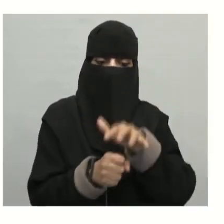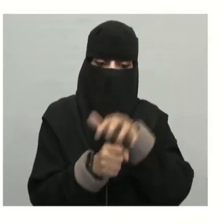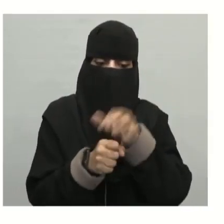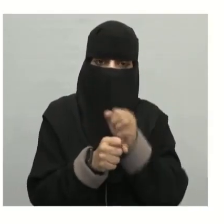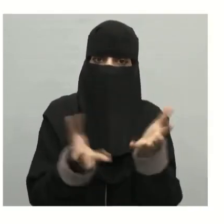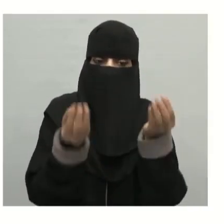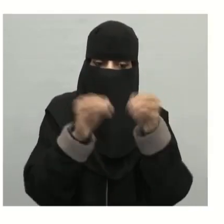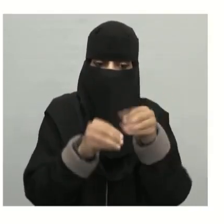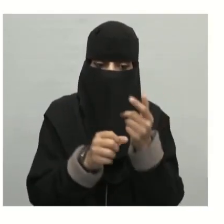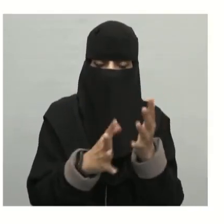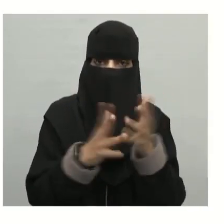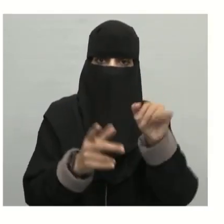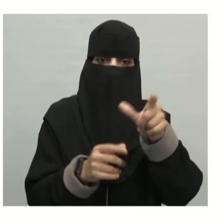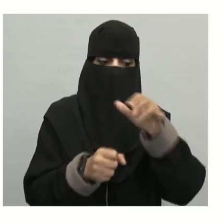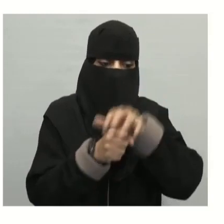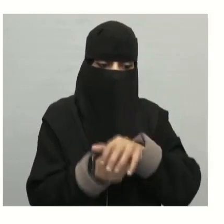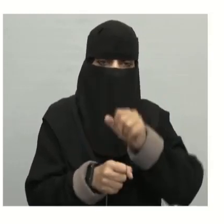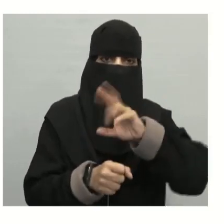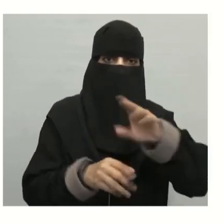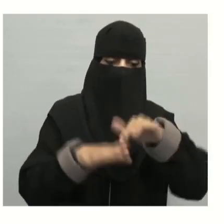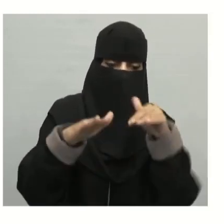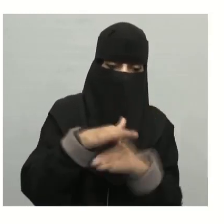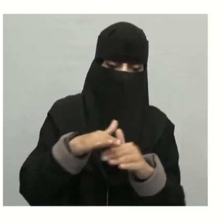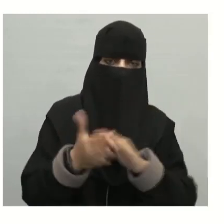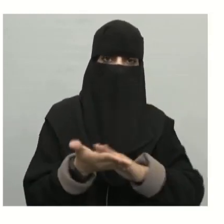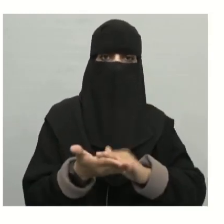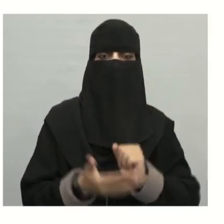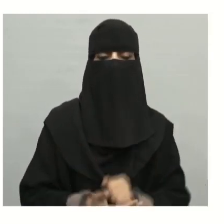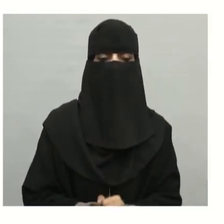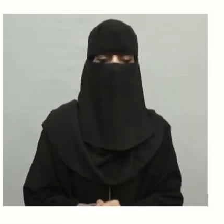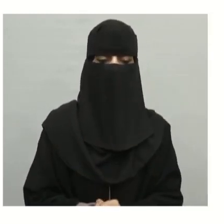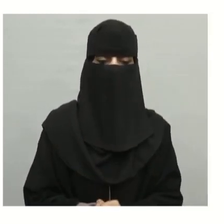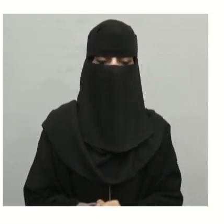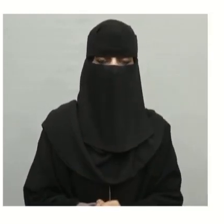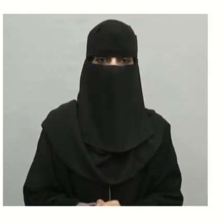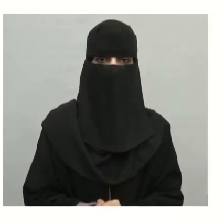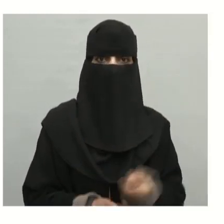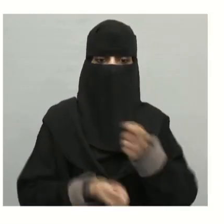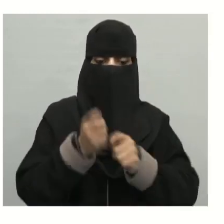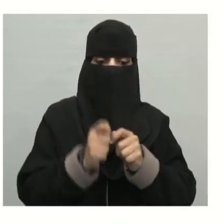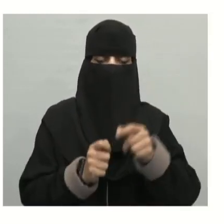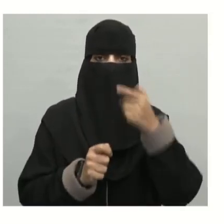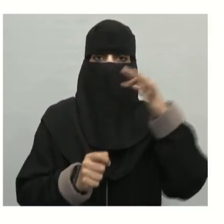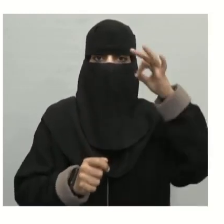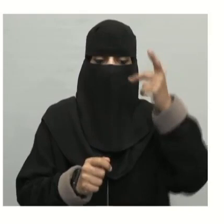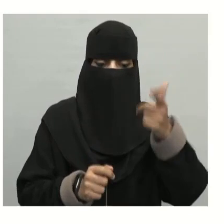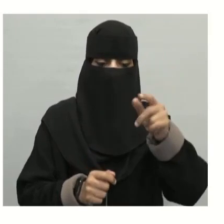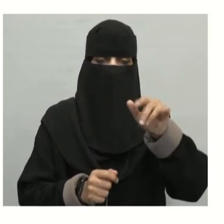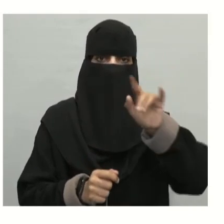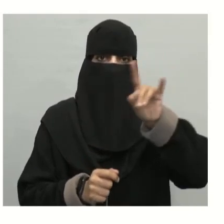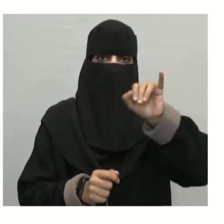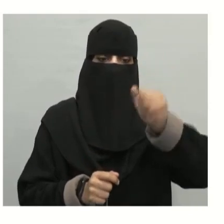مرتفعه اكبر من الضغوط الموجوده في قشره الارض يتكون الالماس في